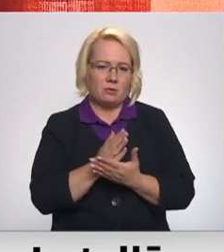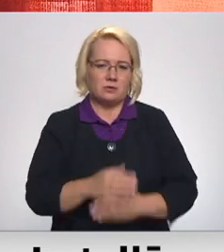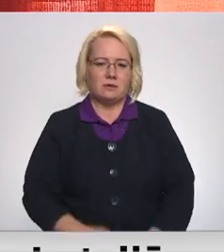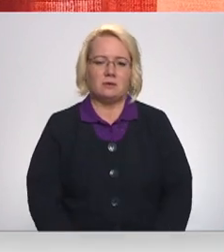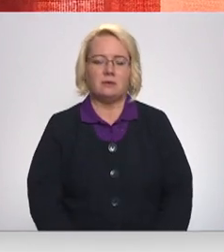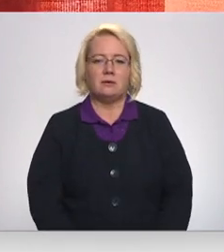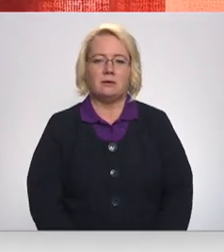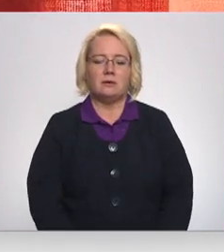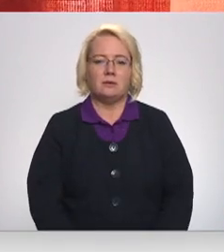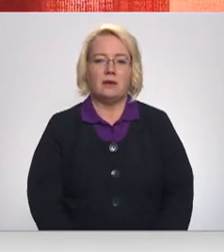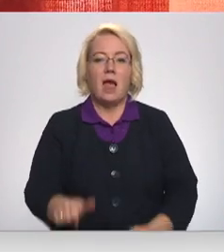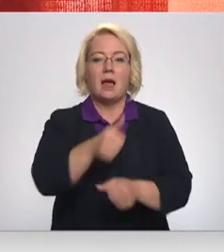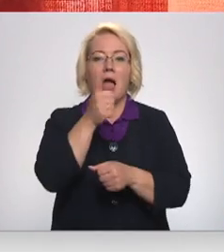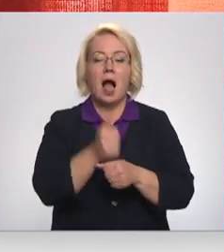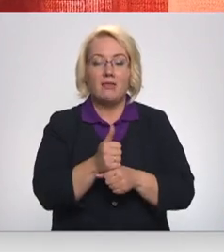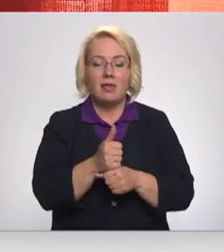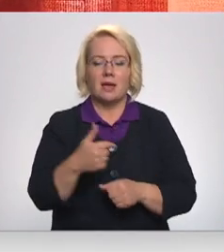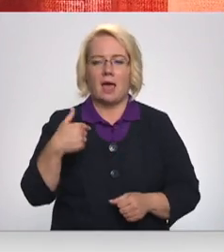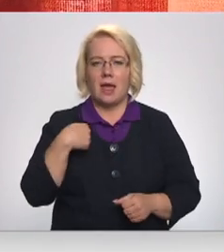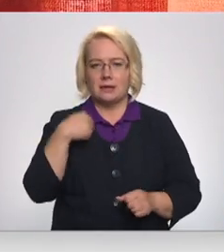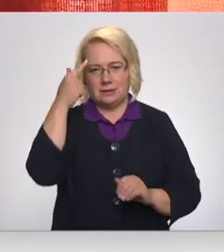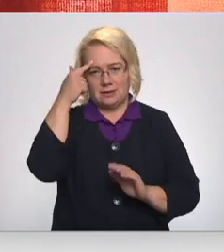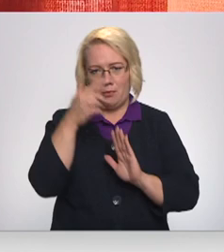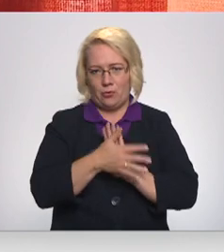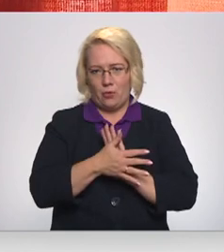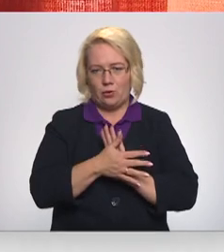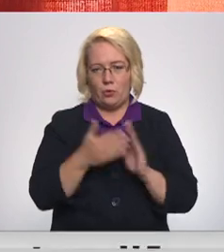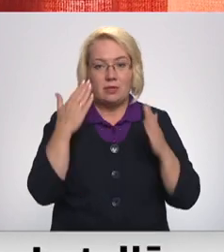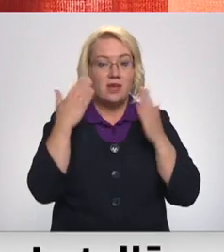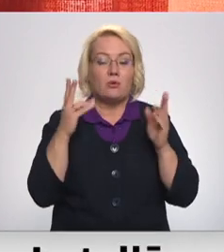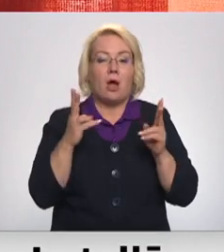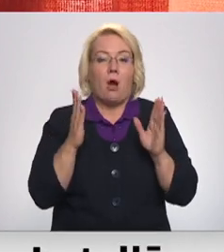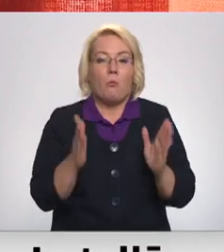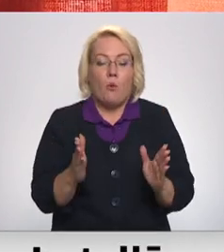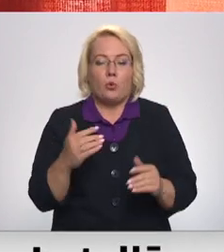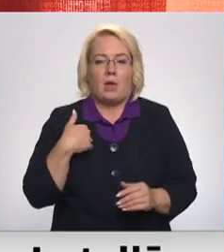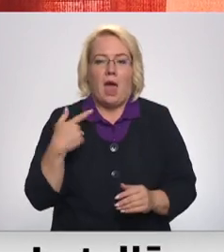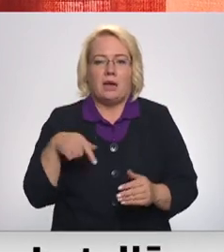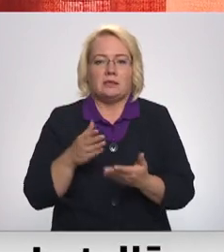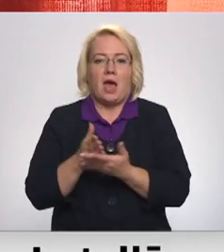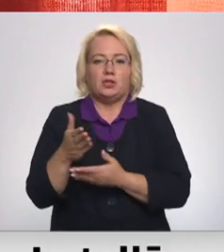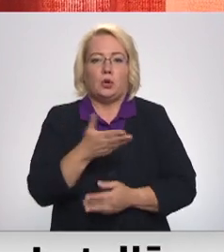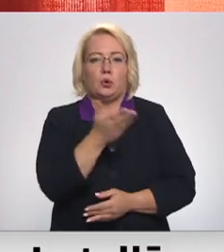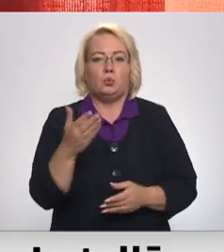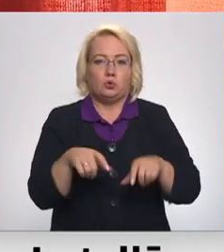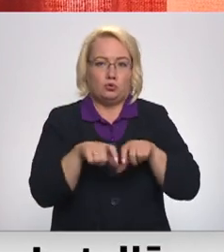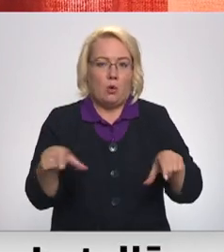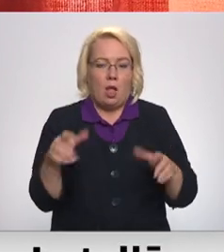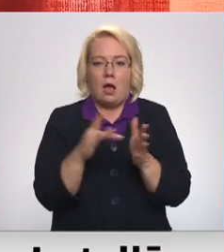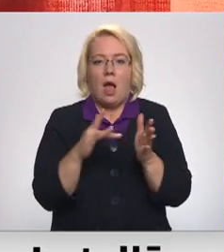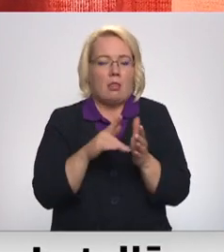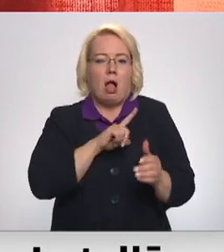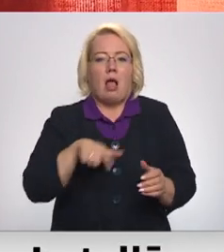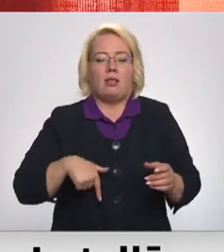jau paņemāju. Galvenais, ka es saprotu. Nezinu, kā būtu bijis, ja es aizietu jūsu skolā, kādā